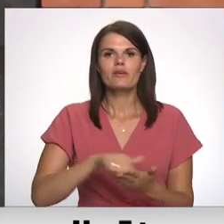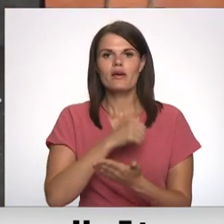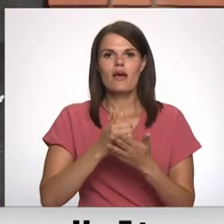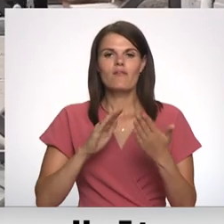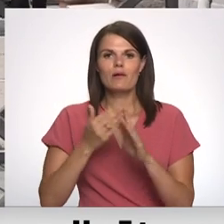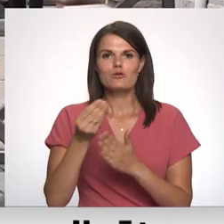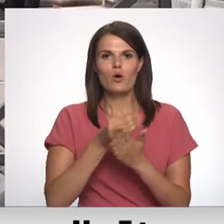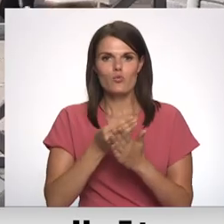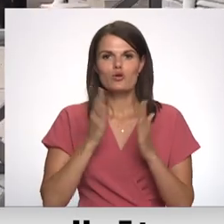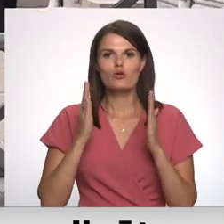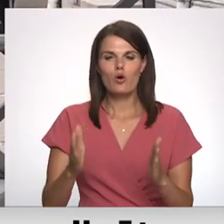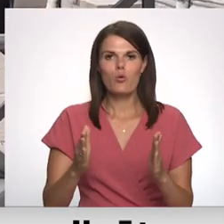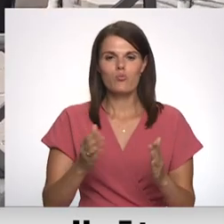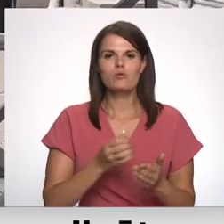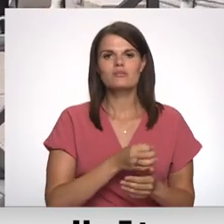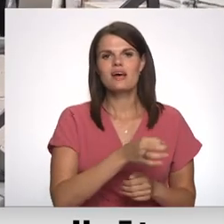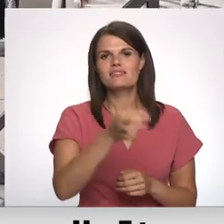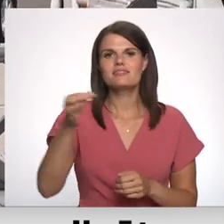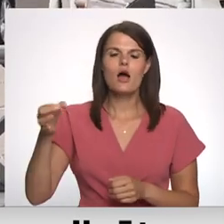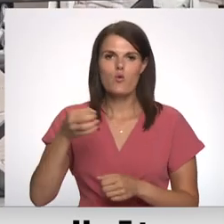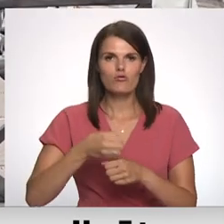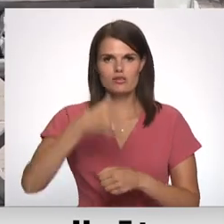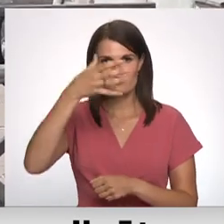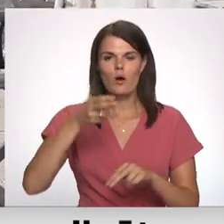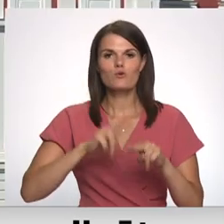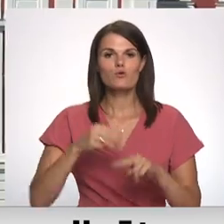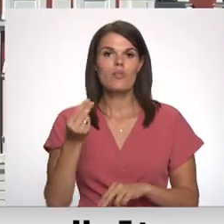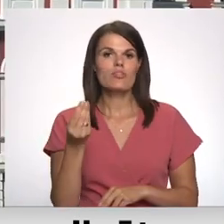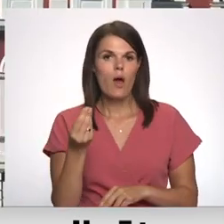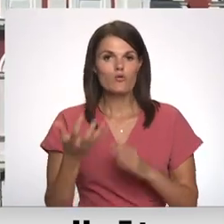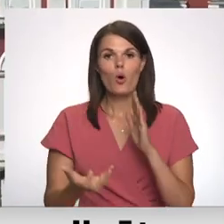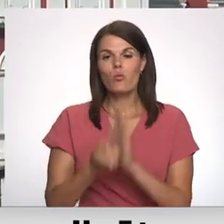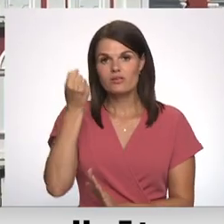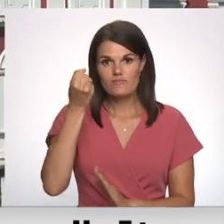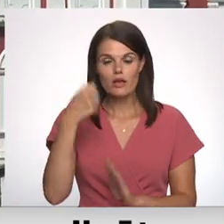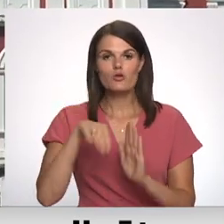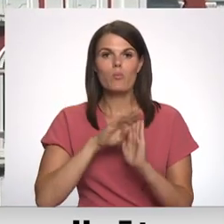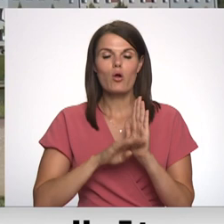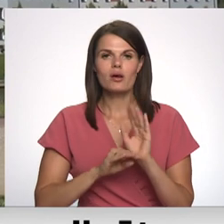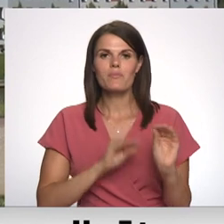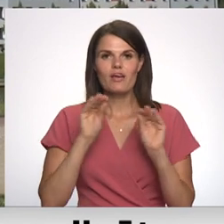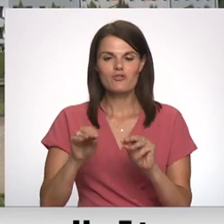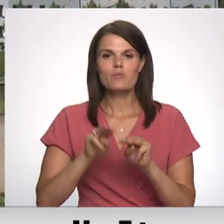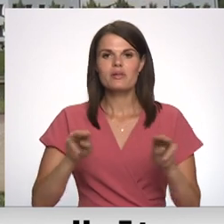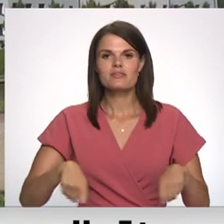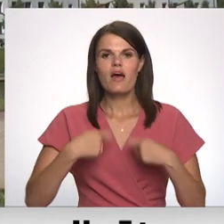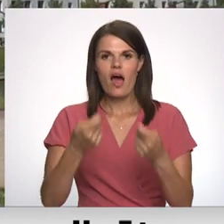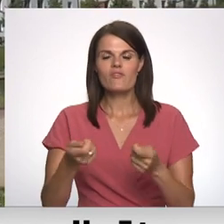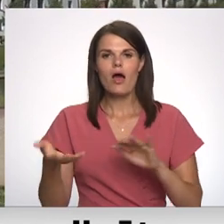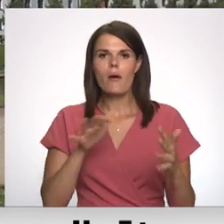nonāks ne tikai ceļojošais titula kauss, bet arī nauda. Uzvarētājai programmas ieviešanai ministrija atvēlēs kopā